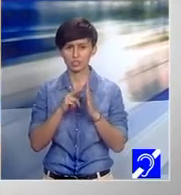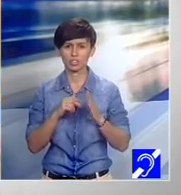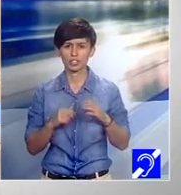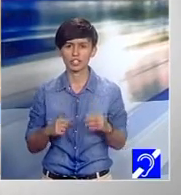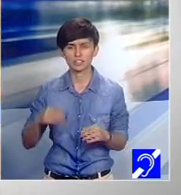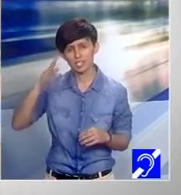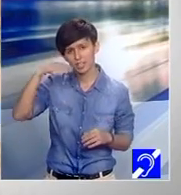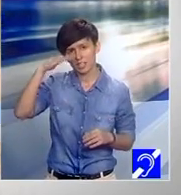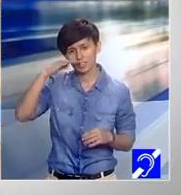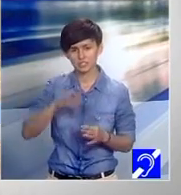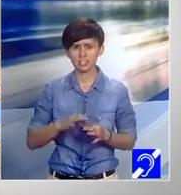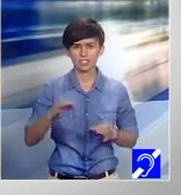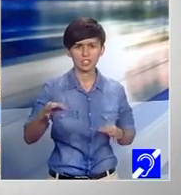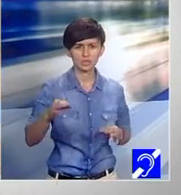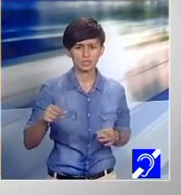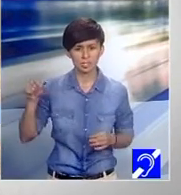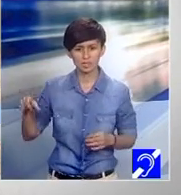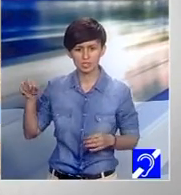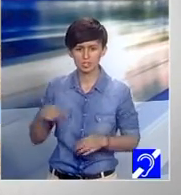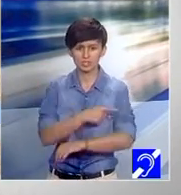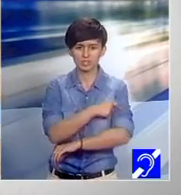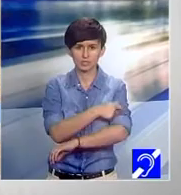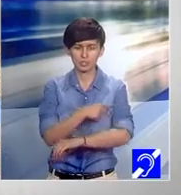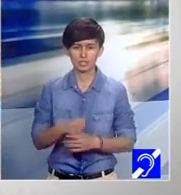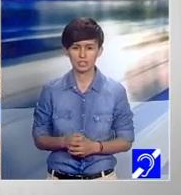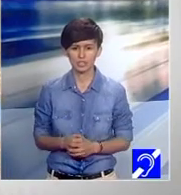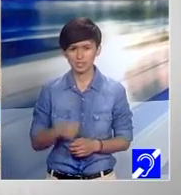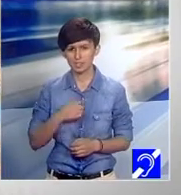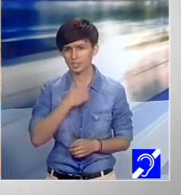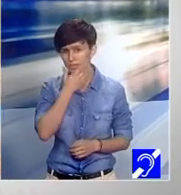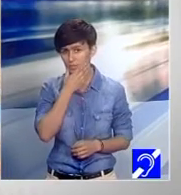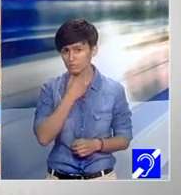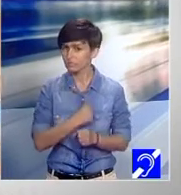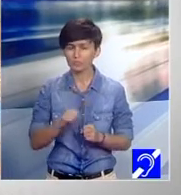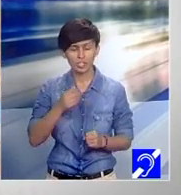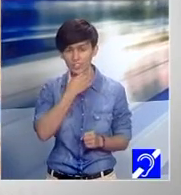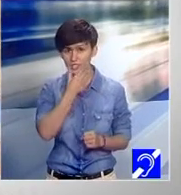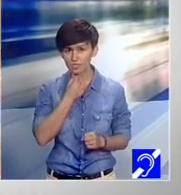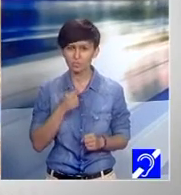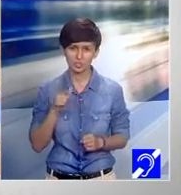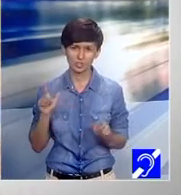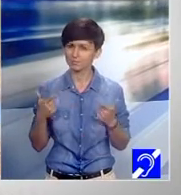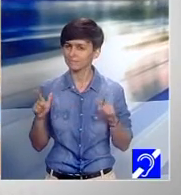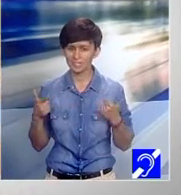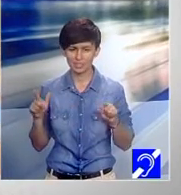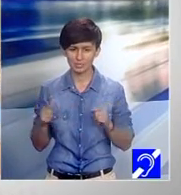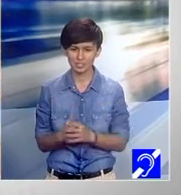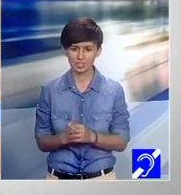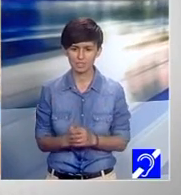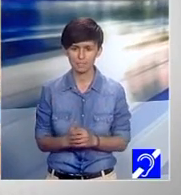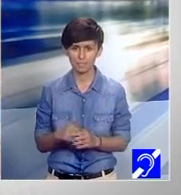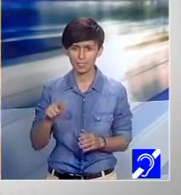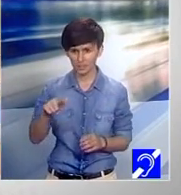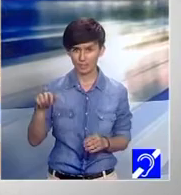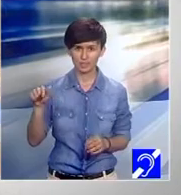și angajaților spitalului. Foarte bine, drăguț. Foarte, foarte. Mai distrează, mai asta lumea, nu?